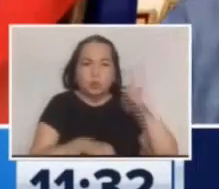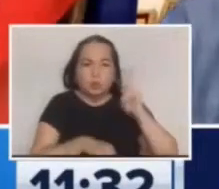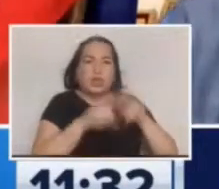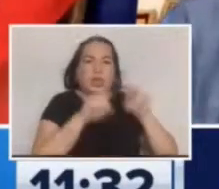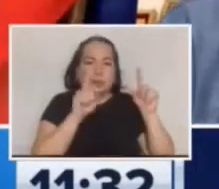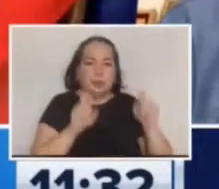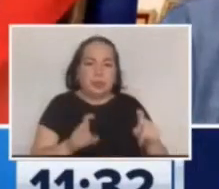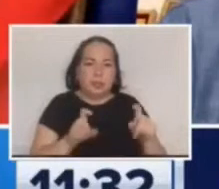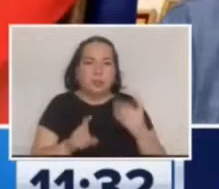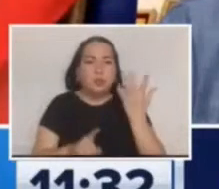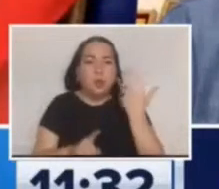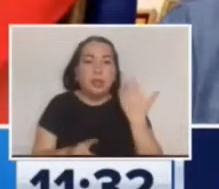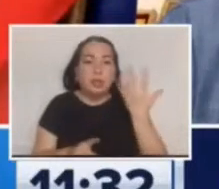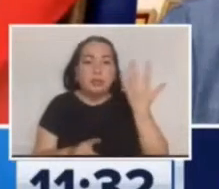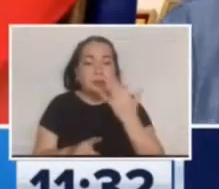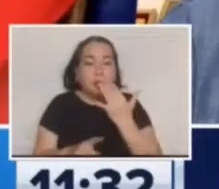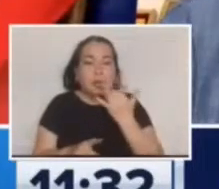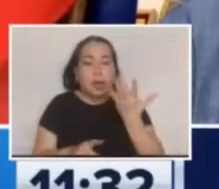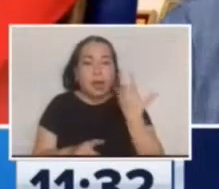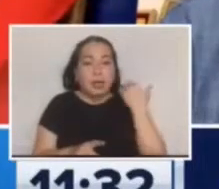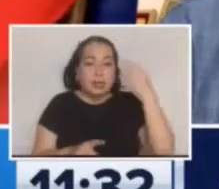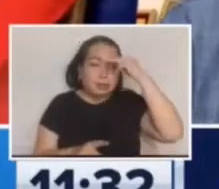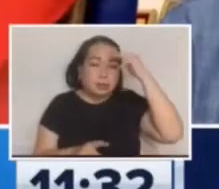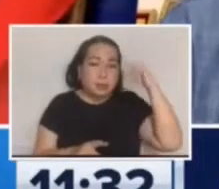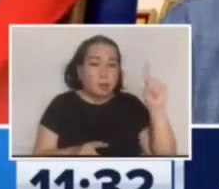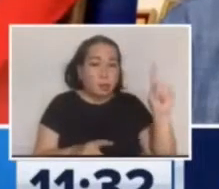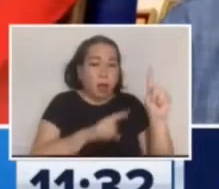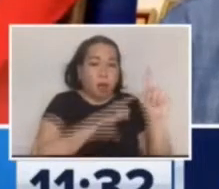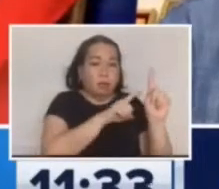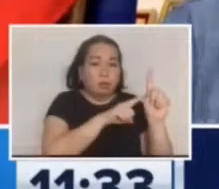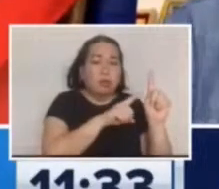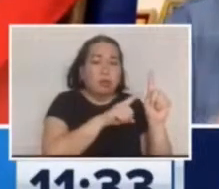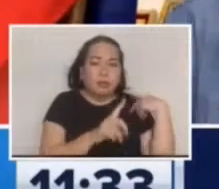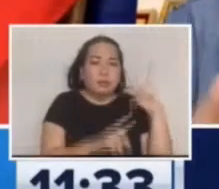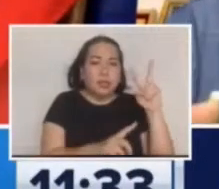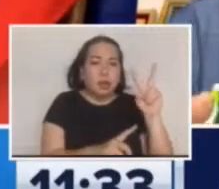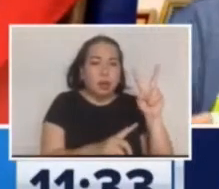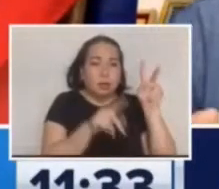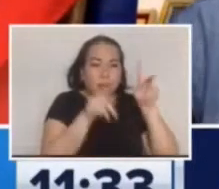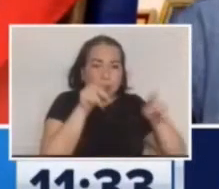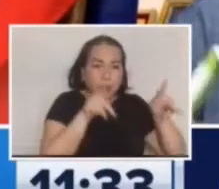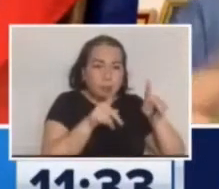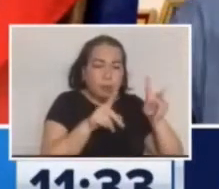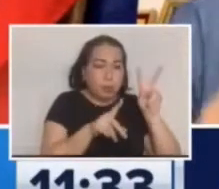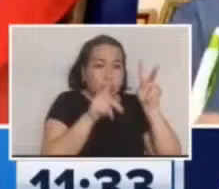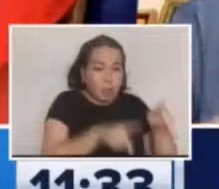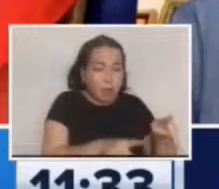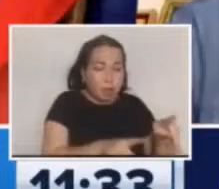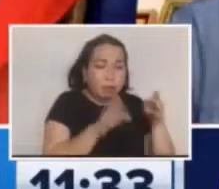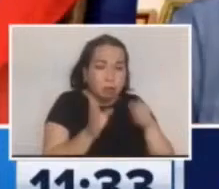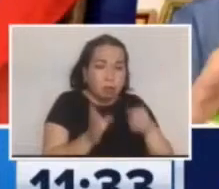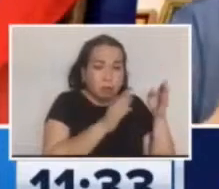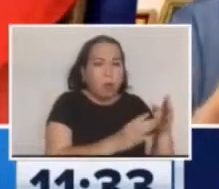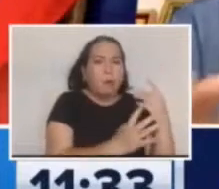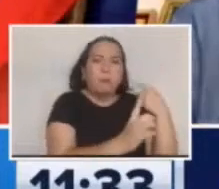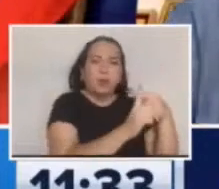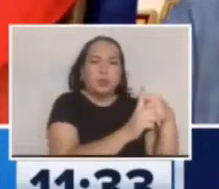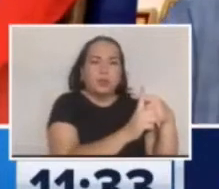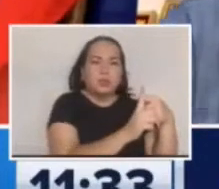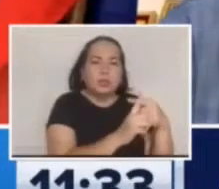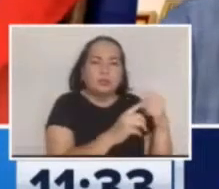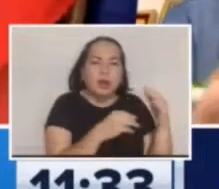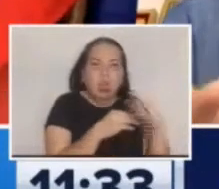malaman ng lahat sa the entire country na yan ang situation ngayon. We are still verifying.